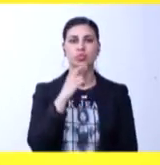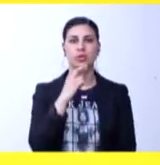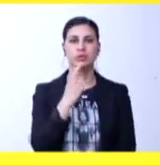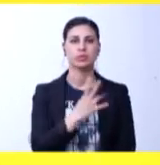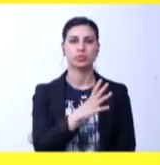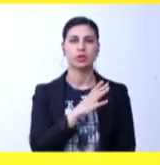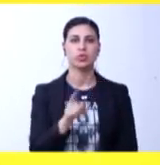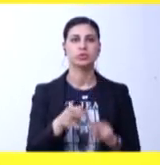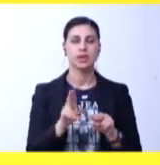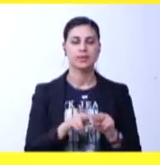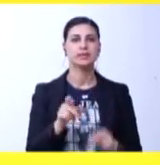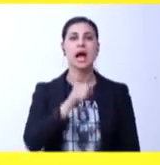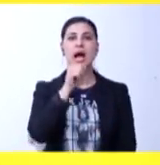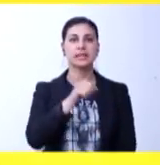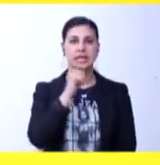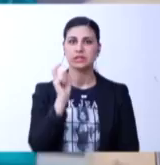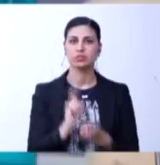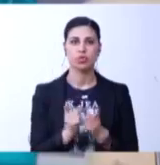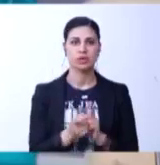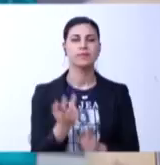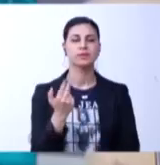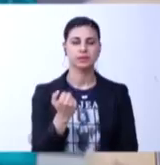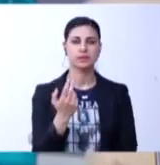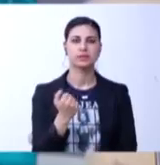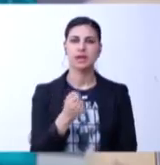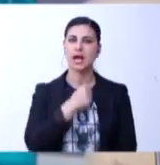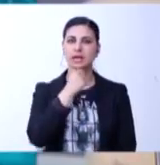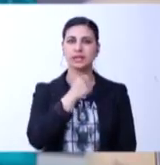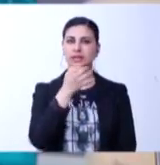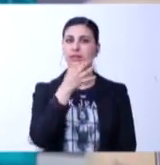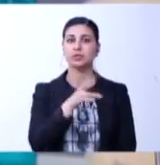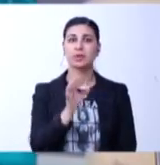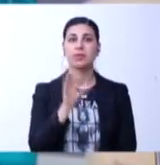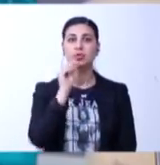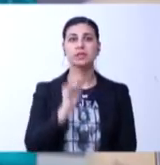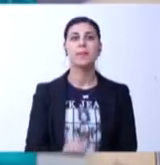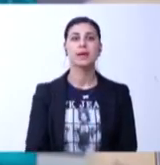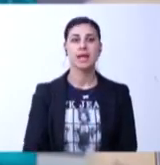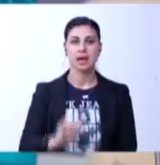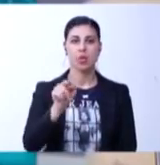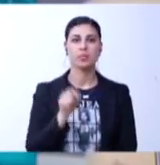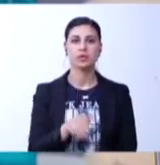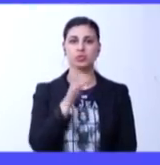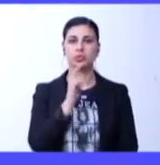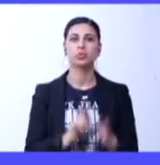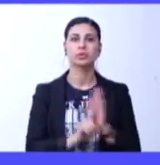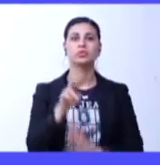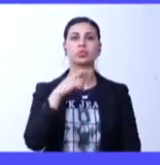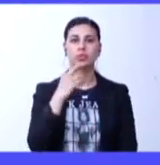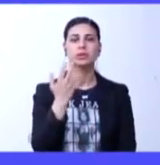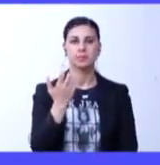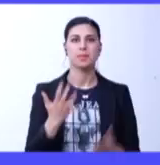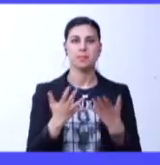უნდა მივაქციოთ ამას. ეს ასაკის მიუხედავად, ხო? ასაკის მიუხედავად, რასაკვირველია, მაგრამ რაც უფრო პატარა ასაკში მივაქცევთ ყურადღებას, რასაკვირველია, მით